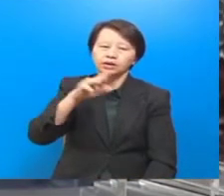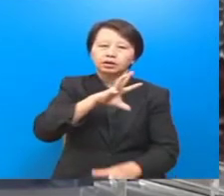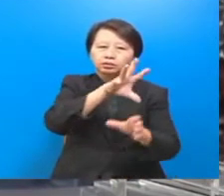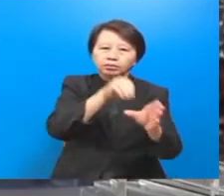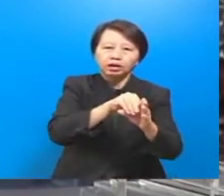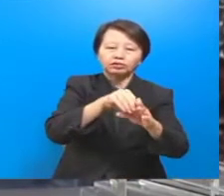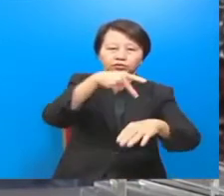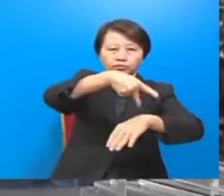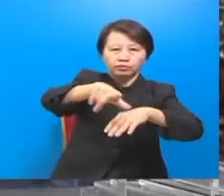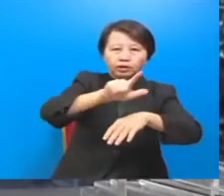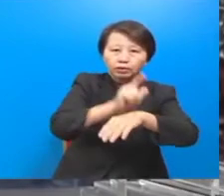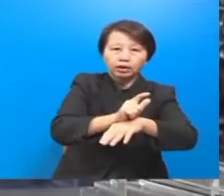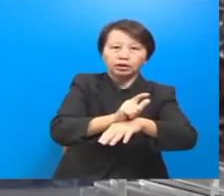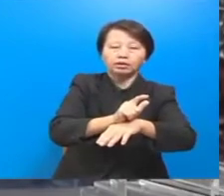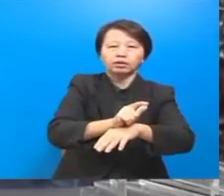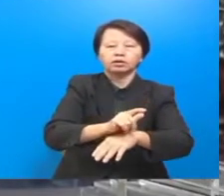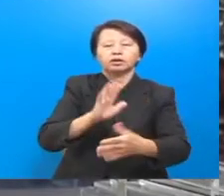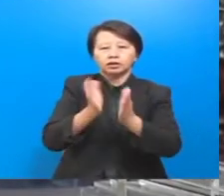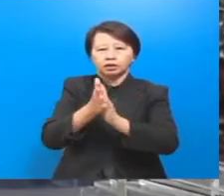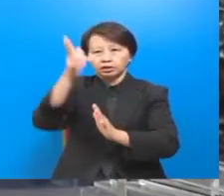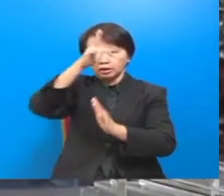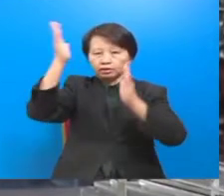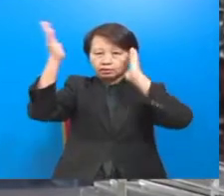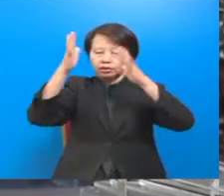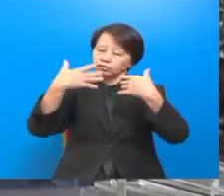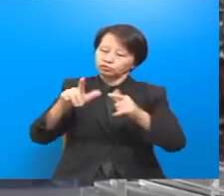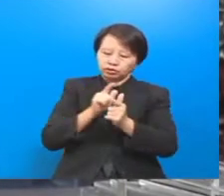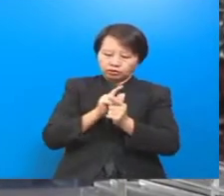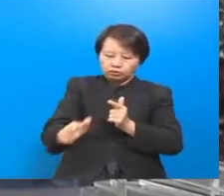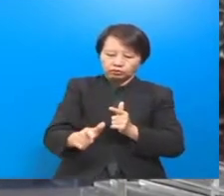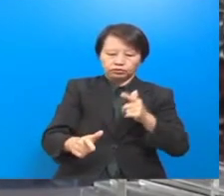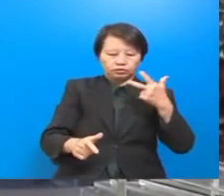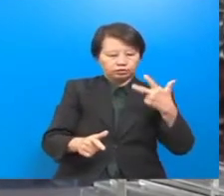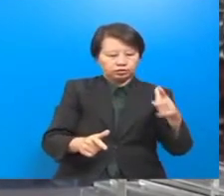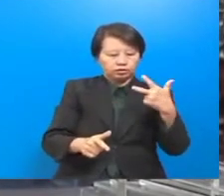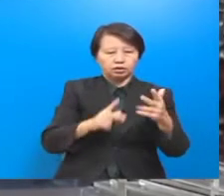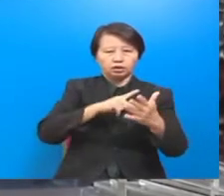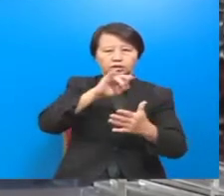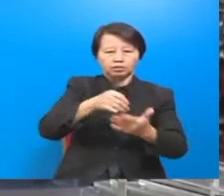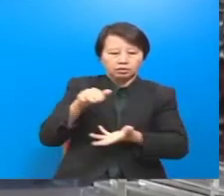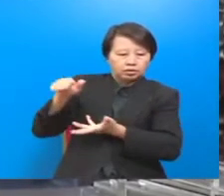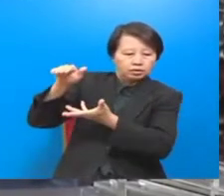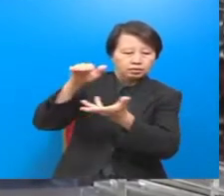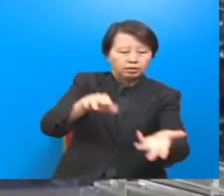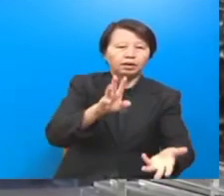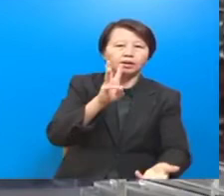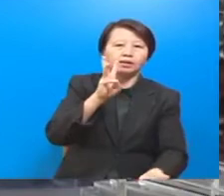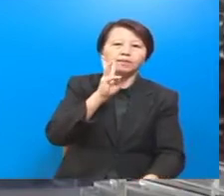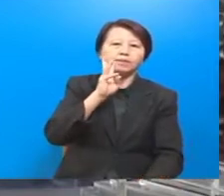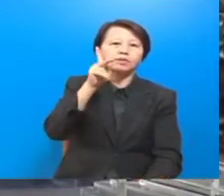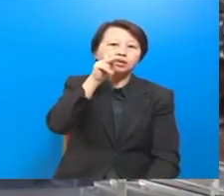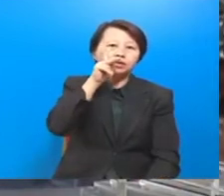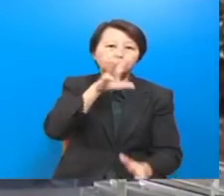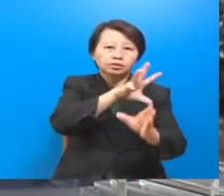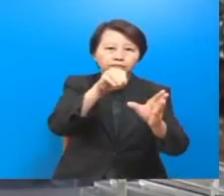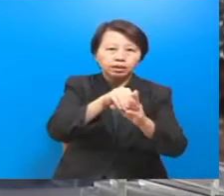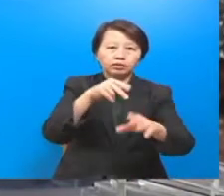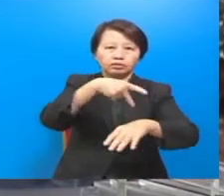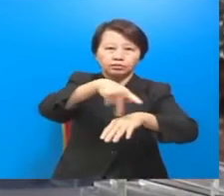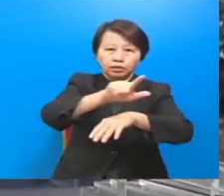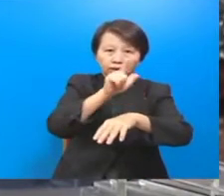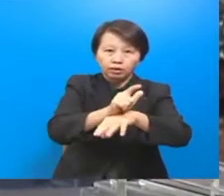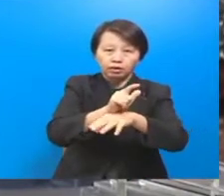lengkawi untuk itu kerajaan persekutuan telah pomodoro khan 13 project bekal lain negeri kedah termasuk lengkawi